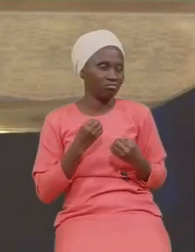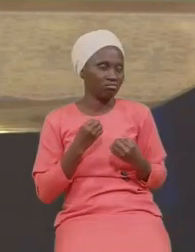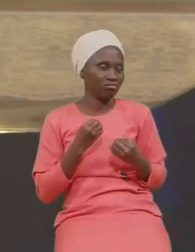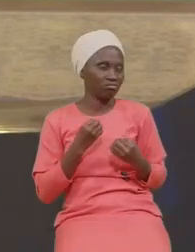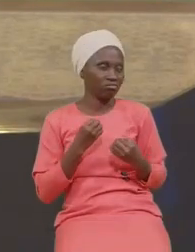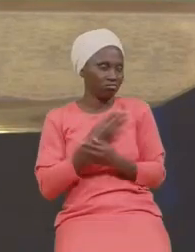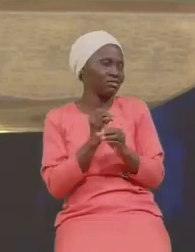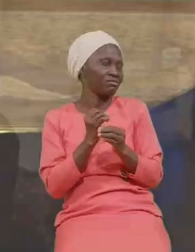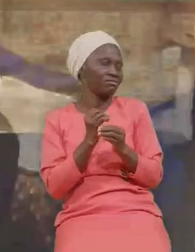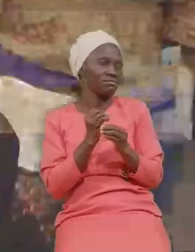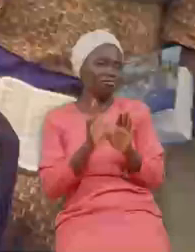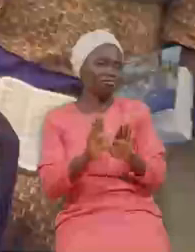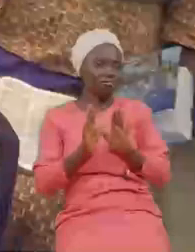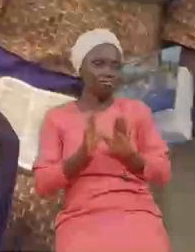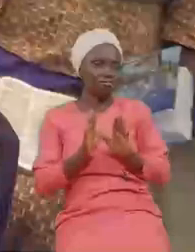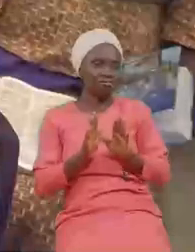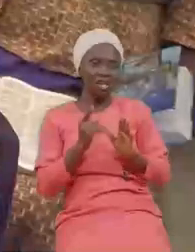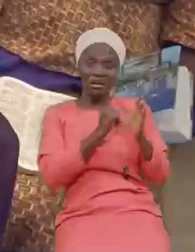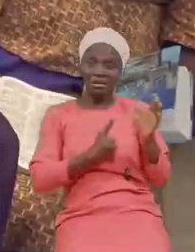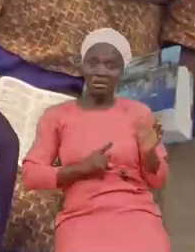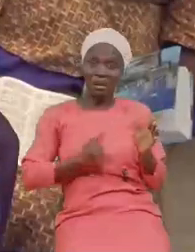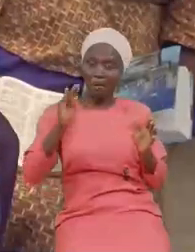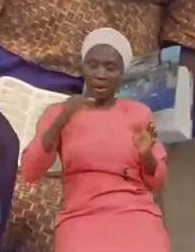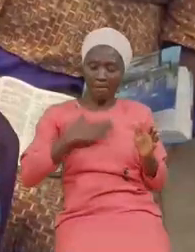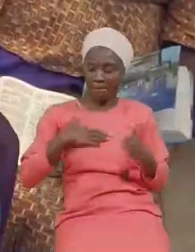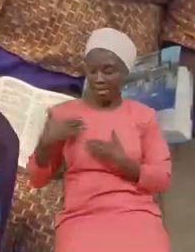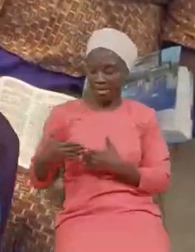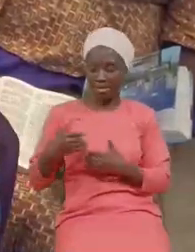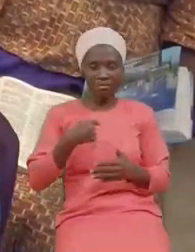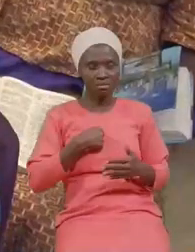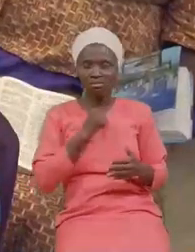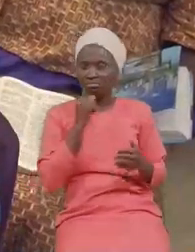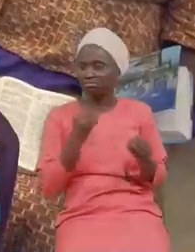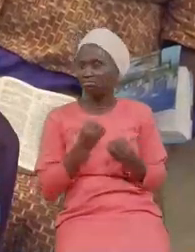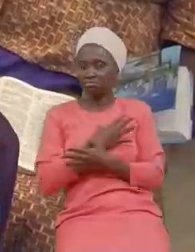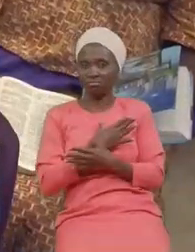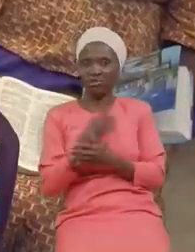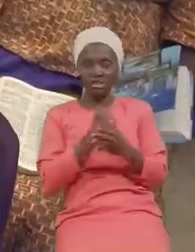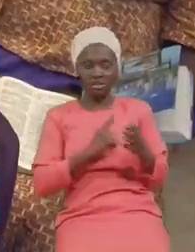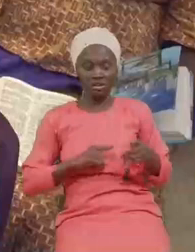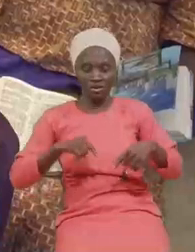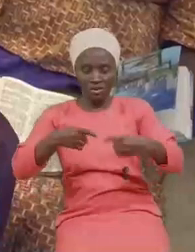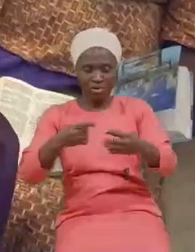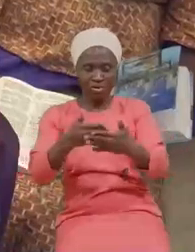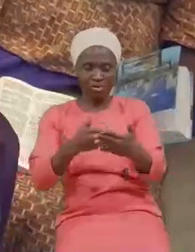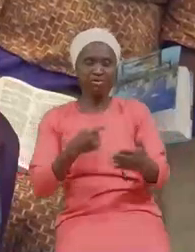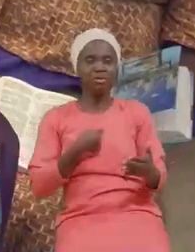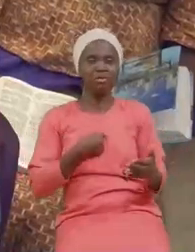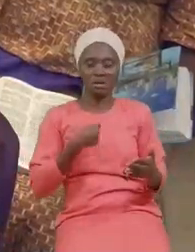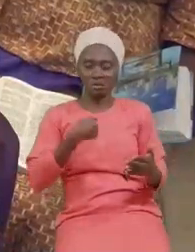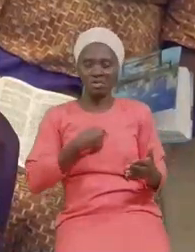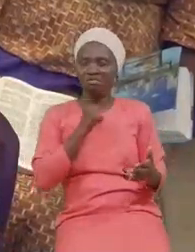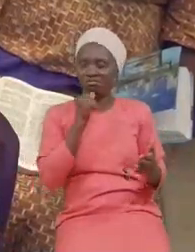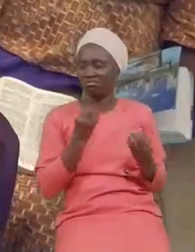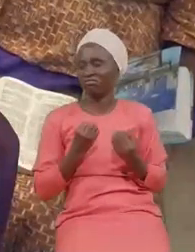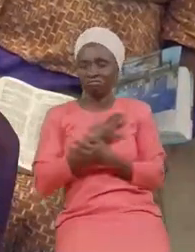je ne me seigneur je ne suis pas effrayé le Seigneur va avec moi je ne je ne suis pas effrayé le Seigneur derrière